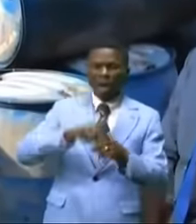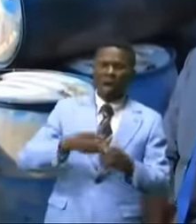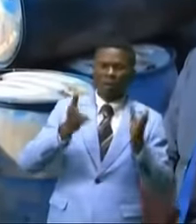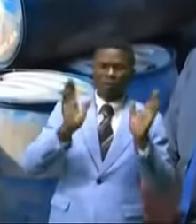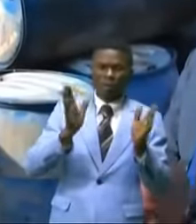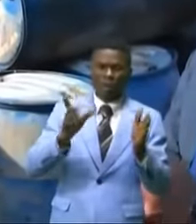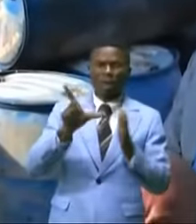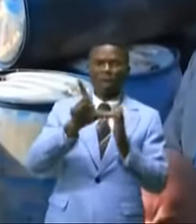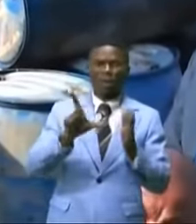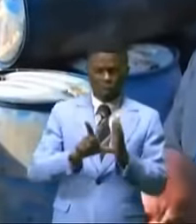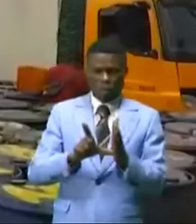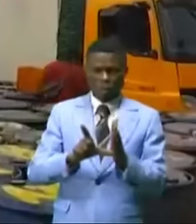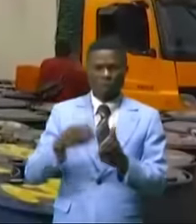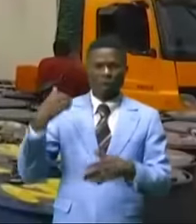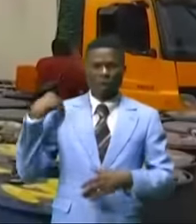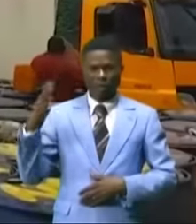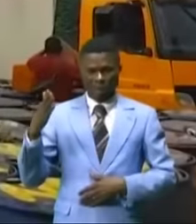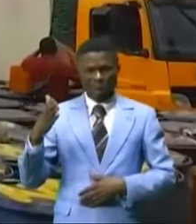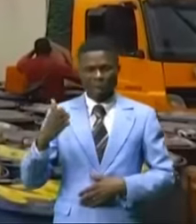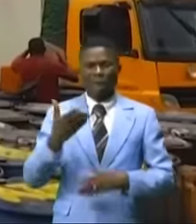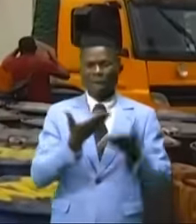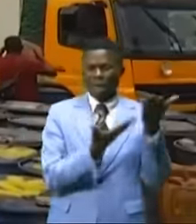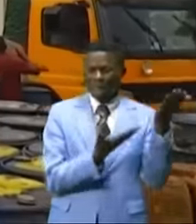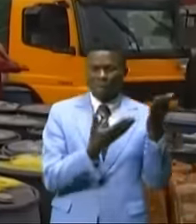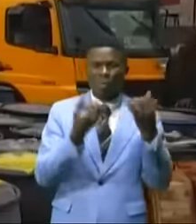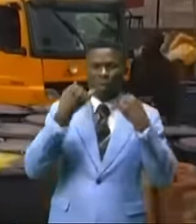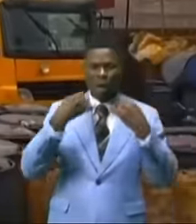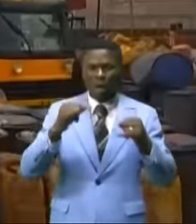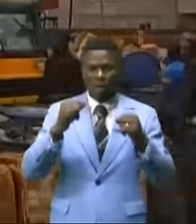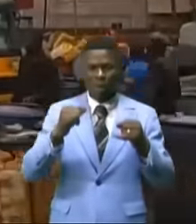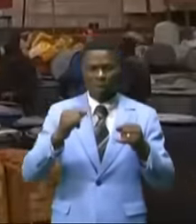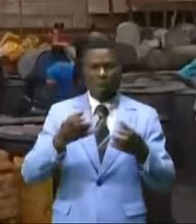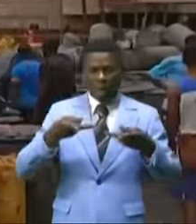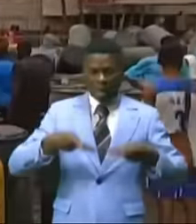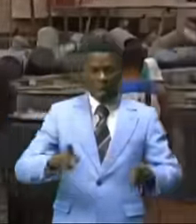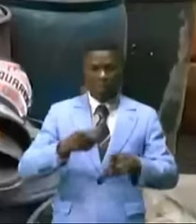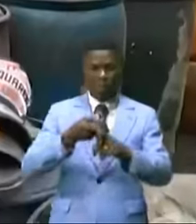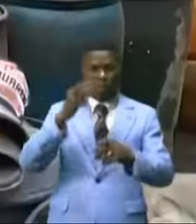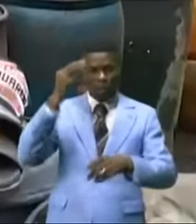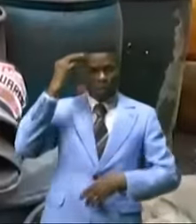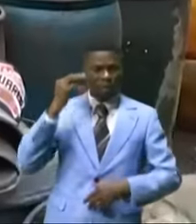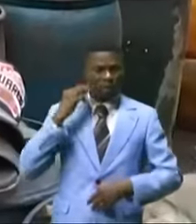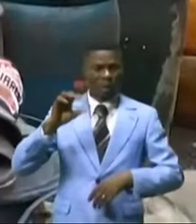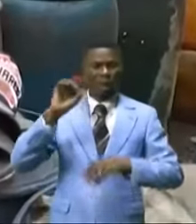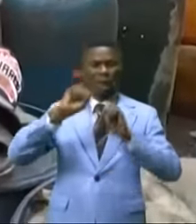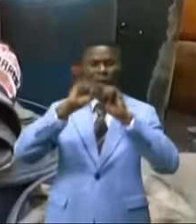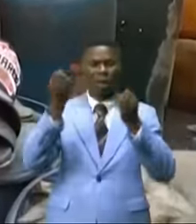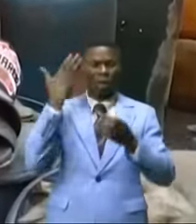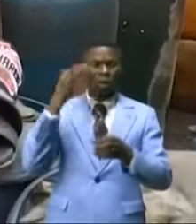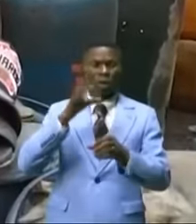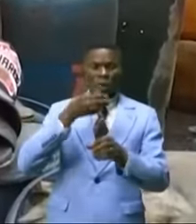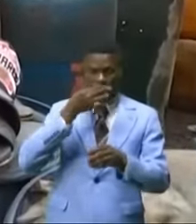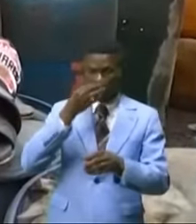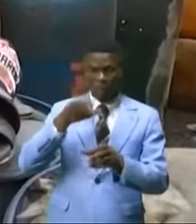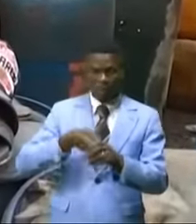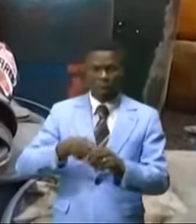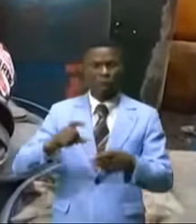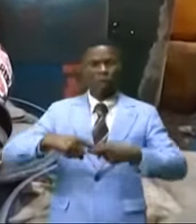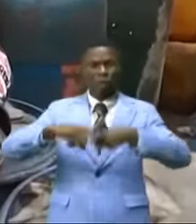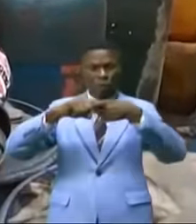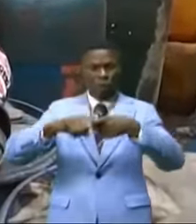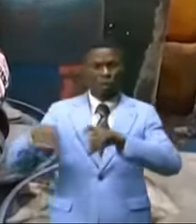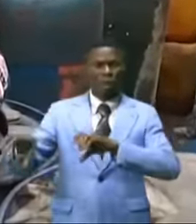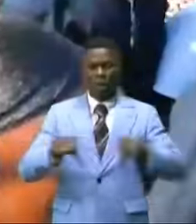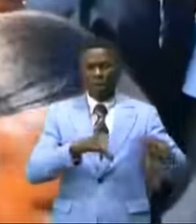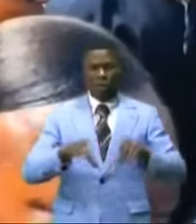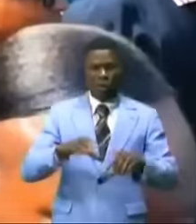flagrante de normes établies. Il importe de rappeler que, sur instruction du ministre des Hydrocarbures, des mesures de suspension des